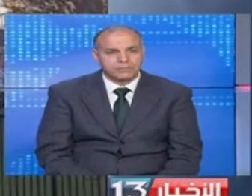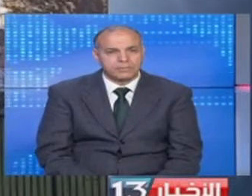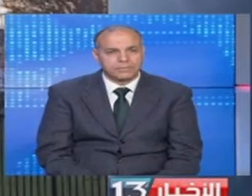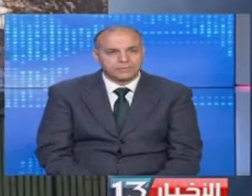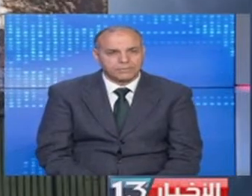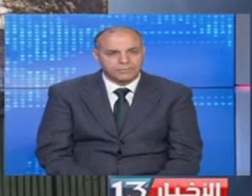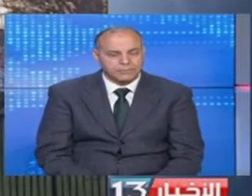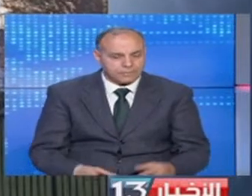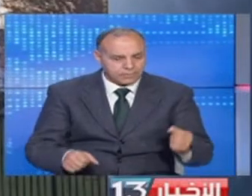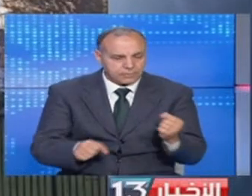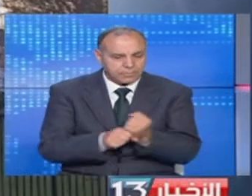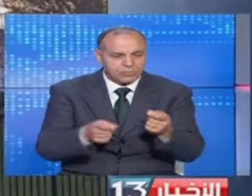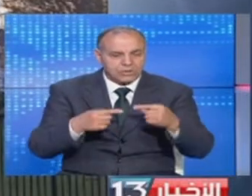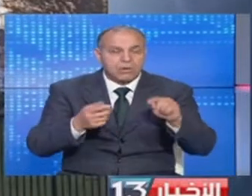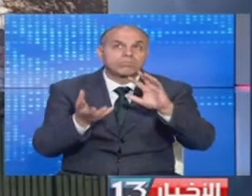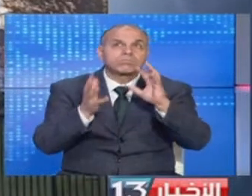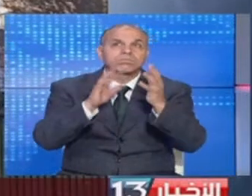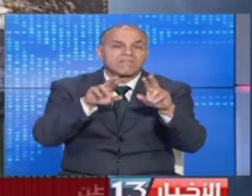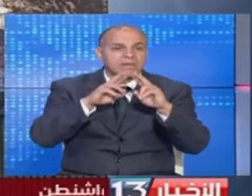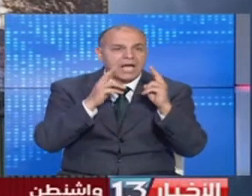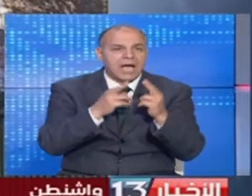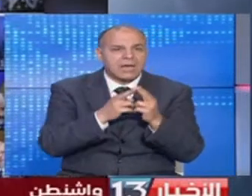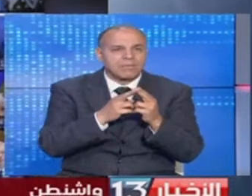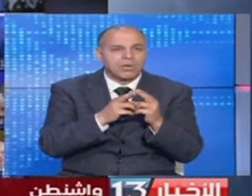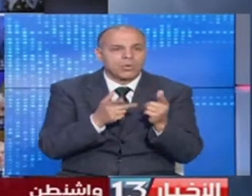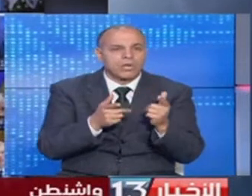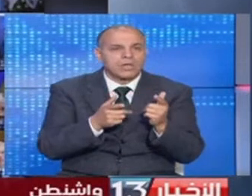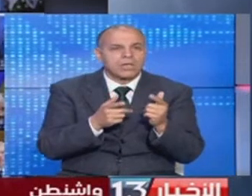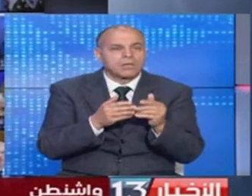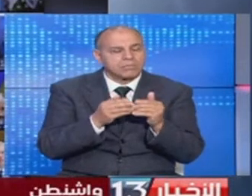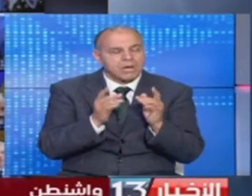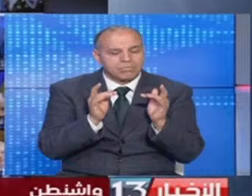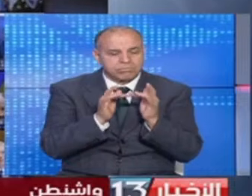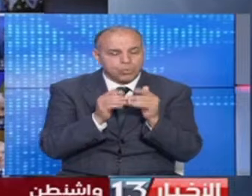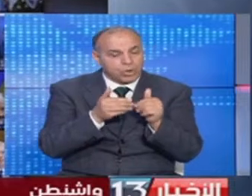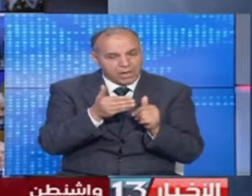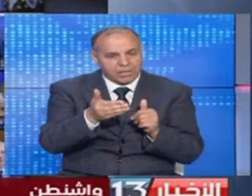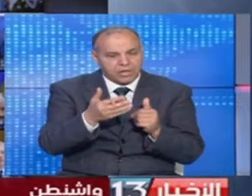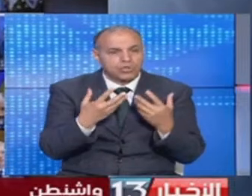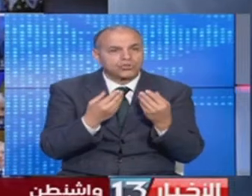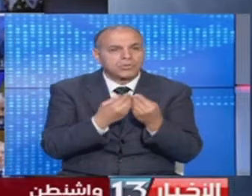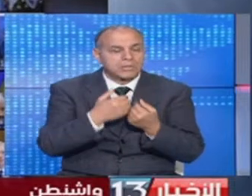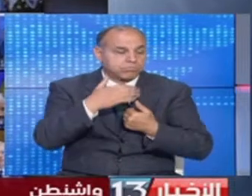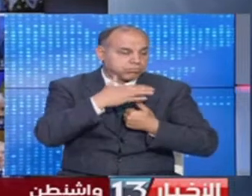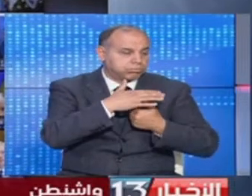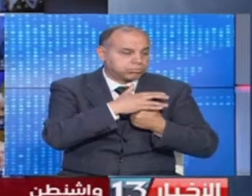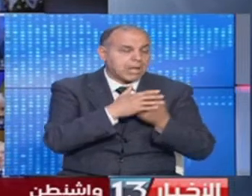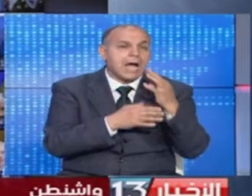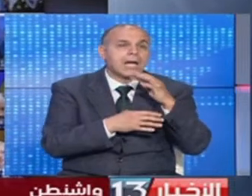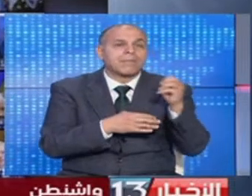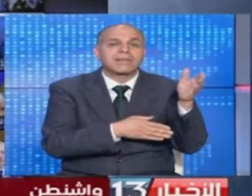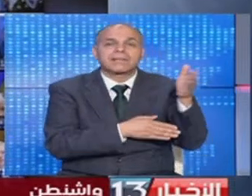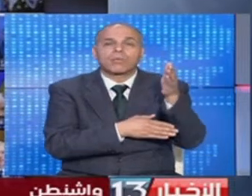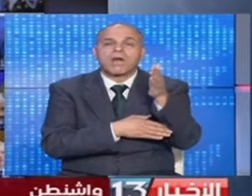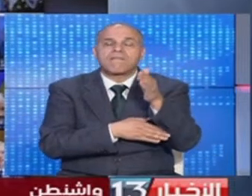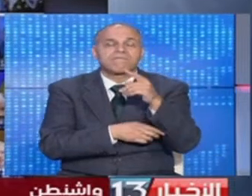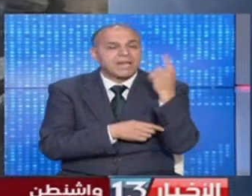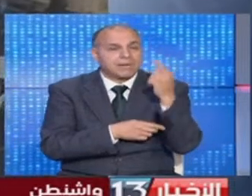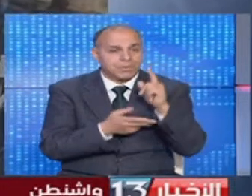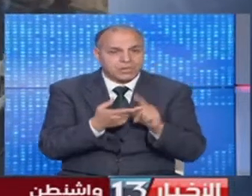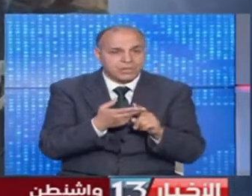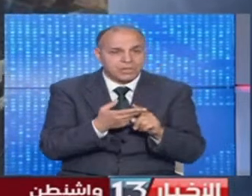اشغال قمه المناخ العالميه التي تدور بشكل افتراضي جمعت قاده اربعين دوله حول العالم